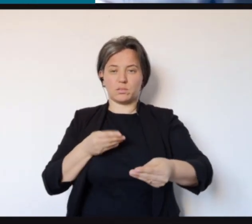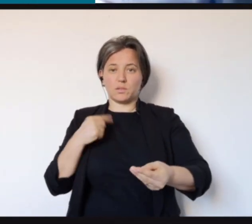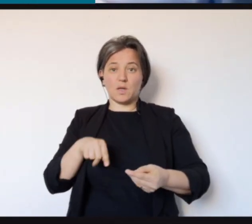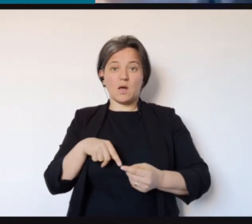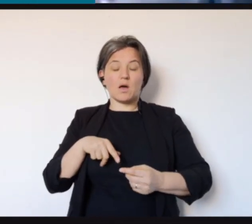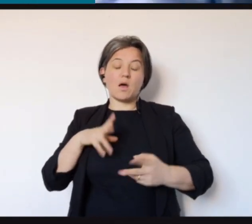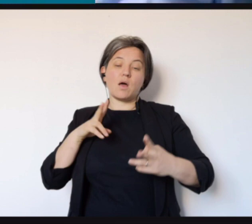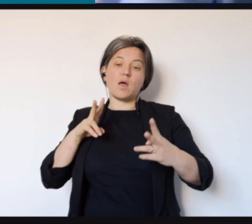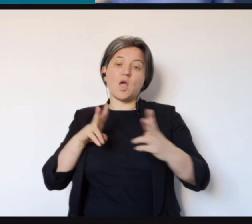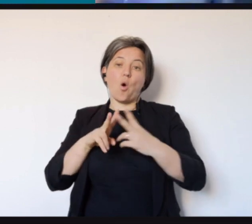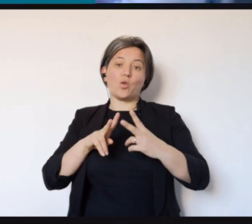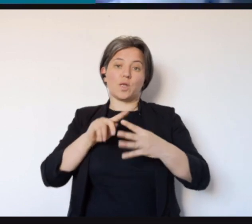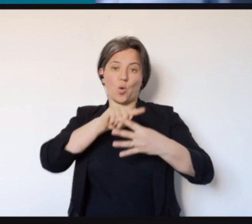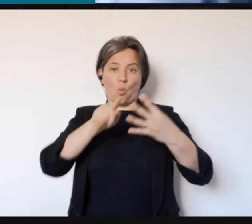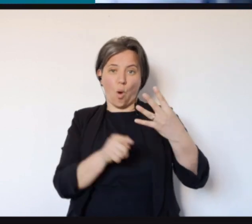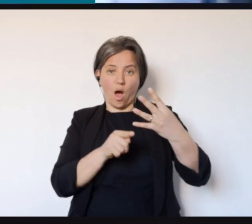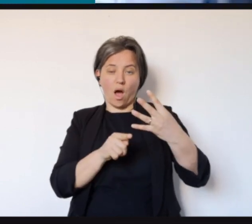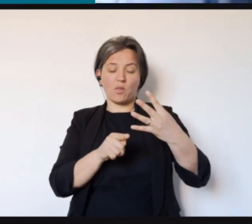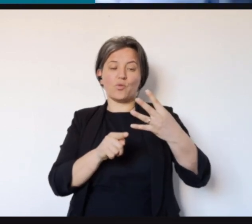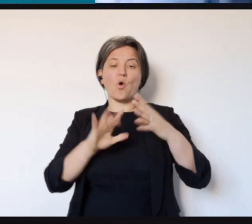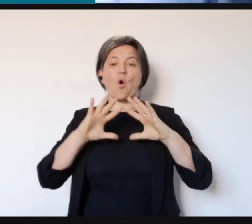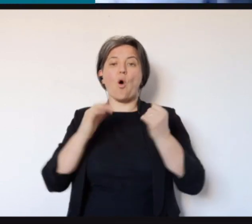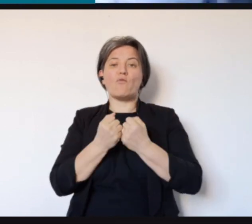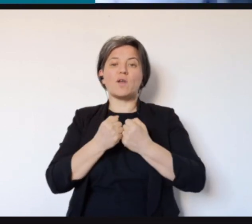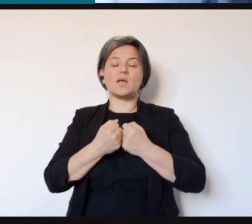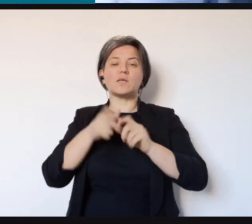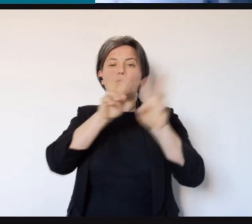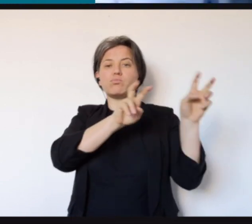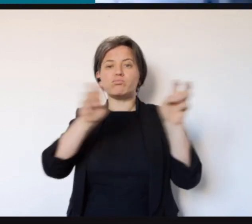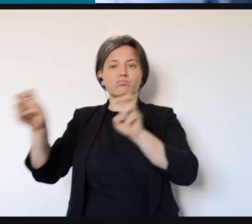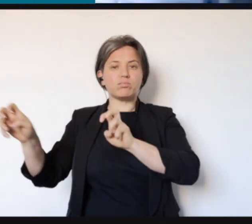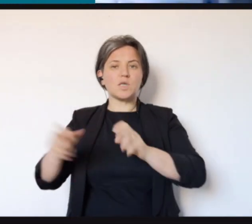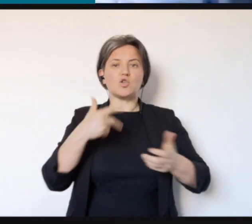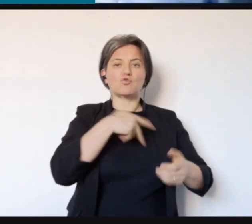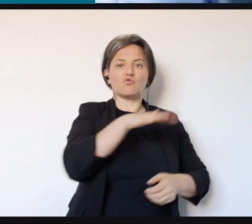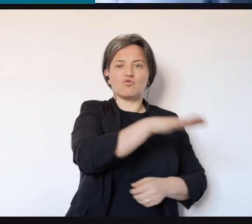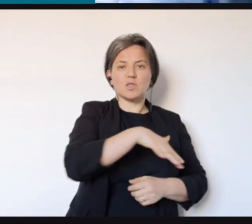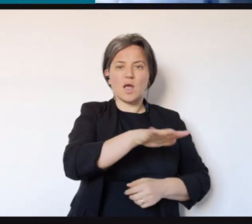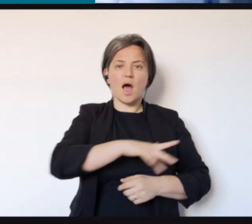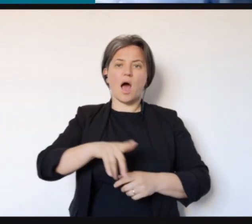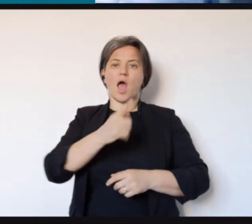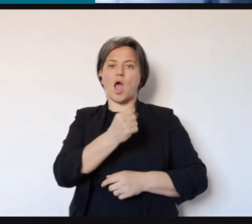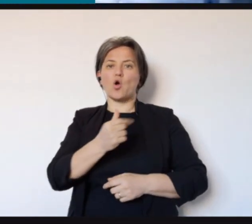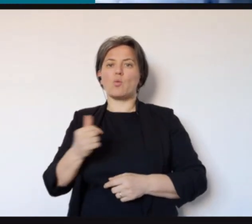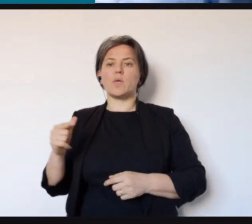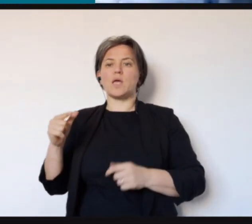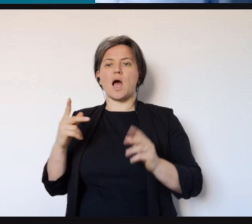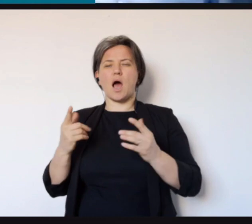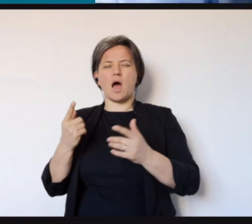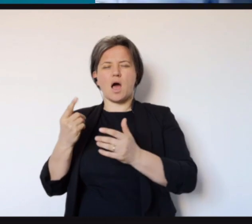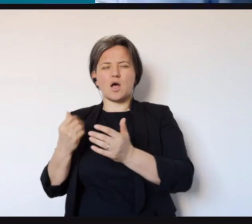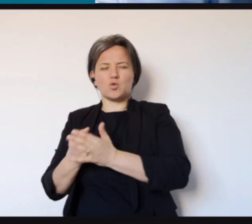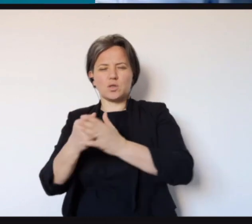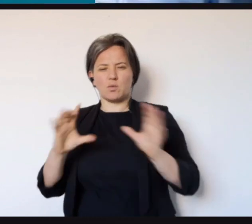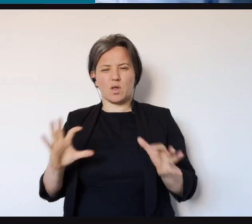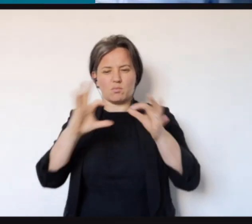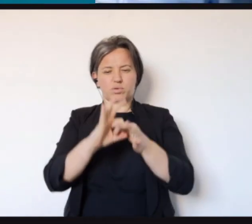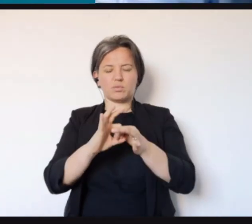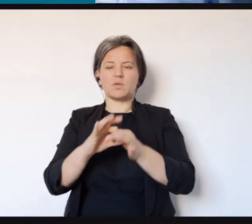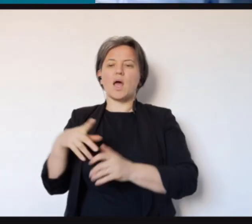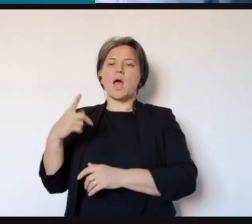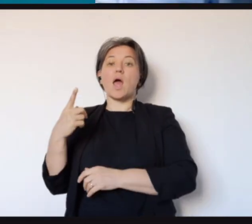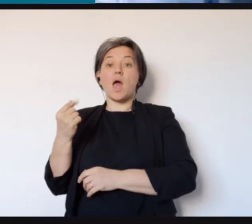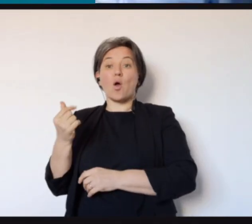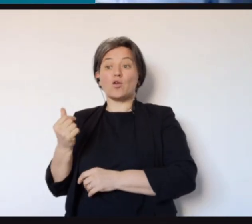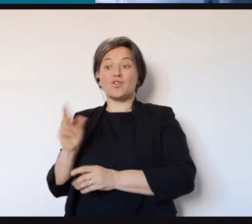altri. Il percorso è articolato in quattro conferenze in cui si affronteranno temi riguardanti la società, il nesso tra economia e